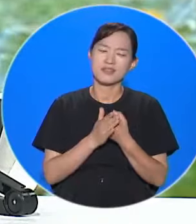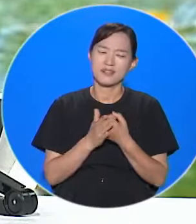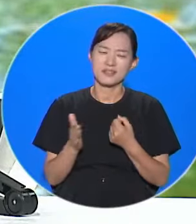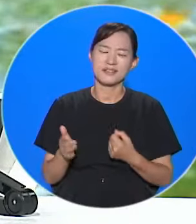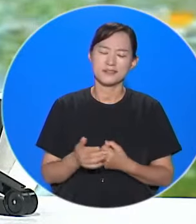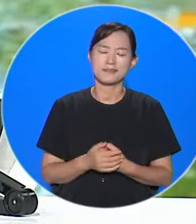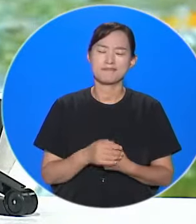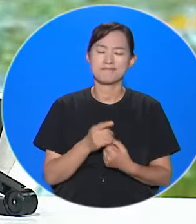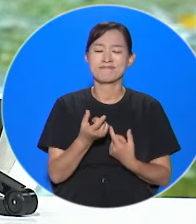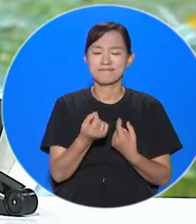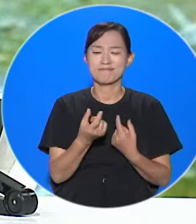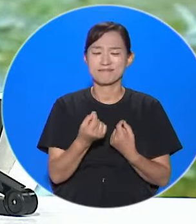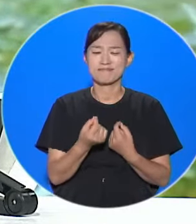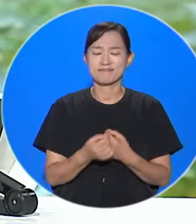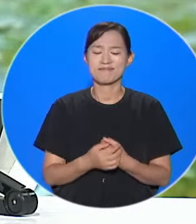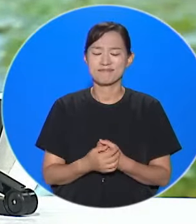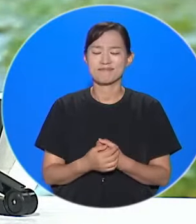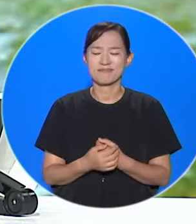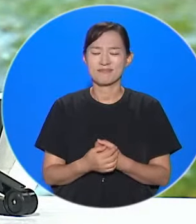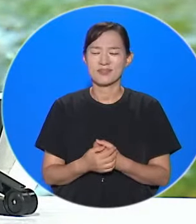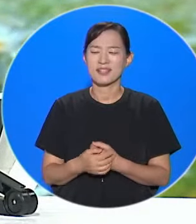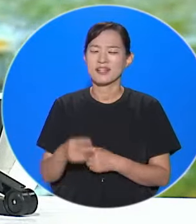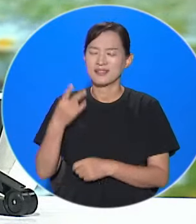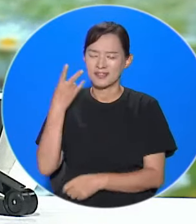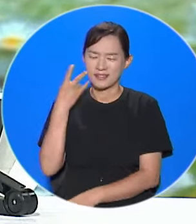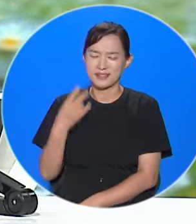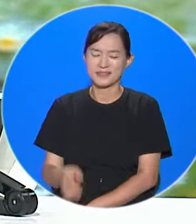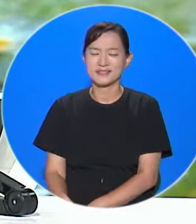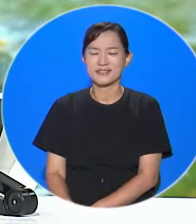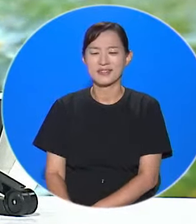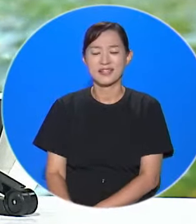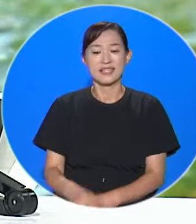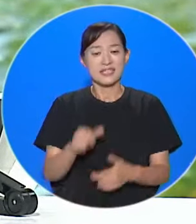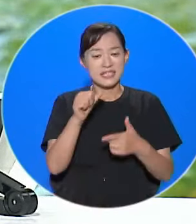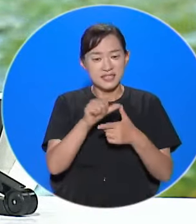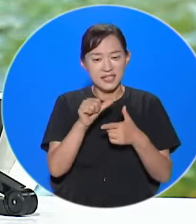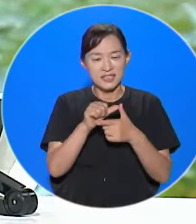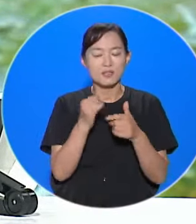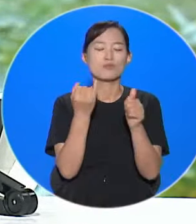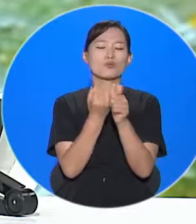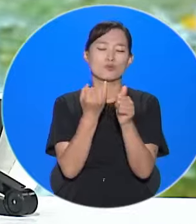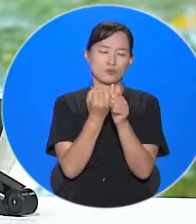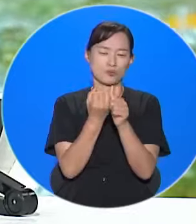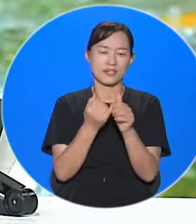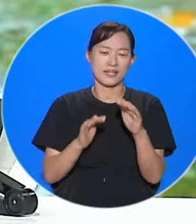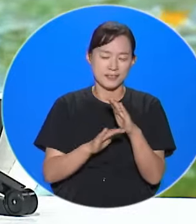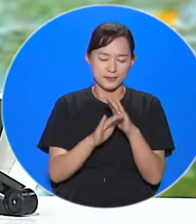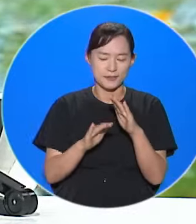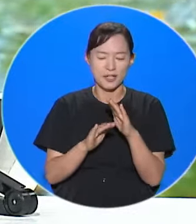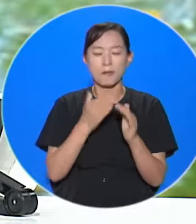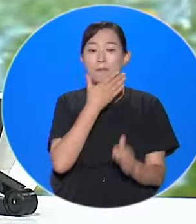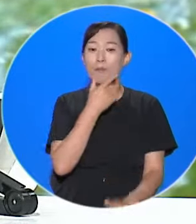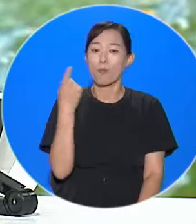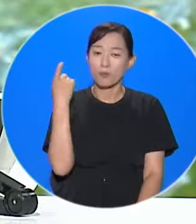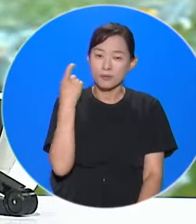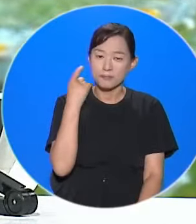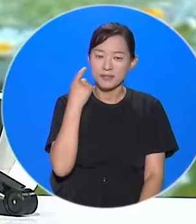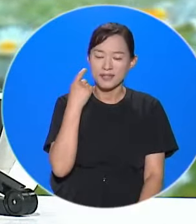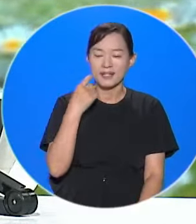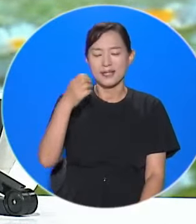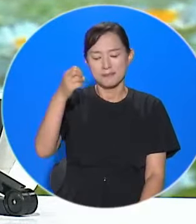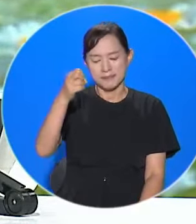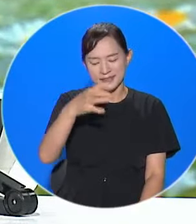네. 그래요. 같이 기도하죠, 권사님. 아 예. 우리 큰 아드님 또 큰 며느리 가정에 복음에 예. 예,